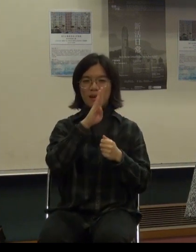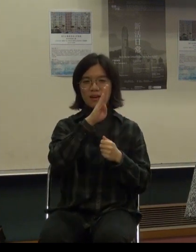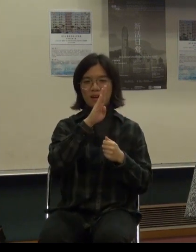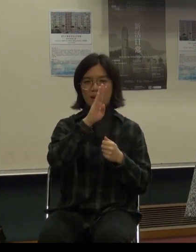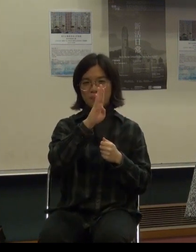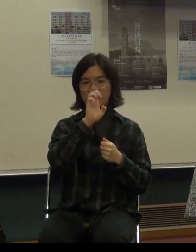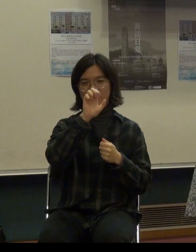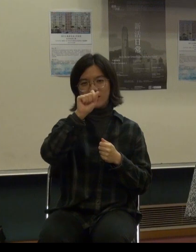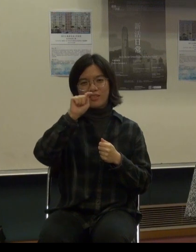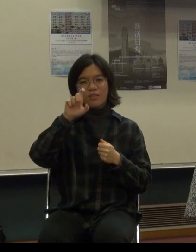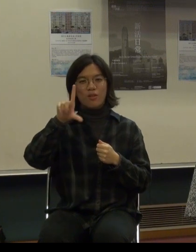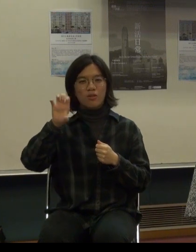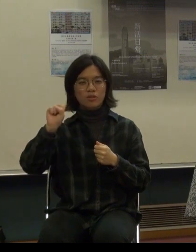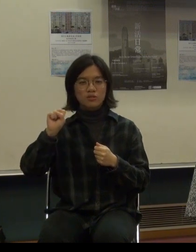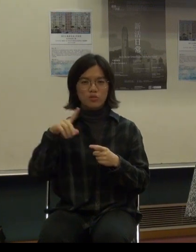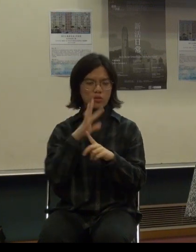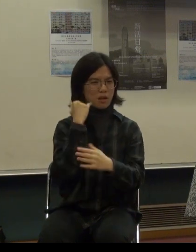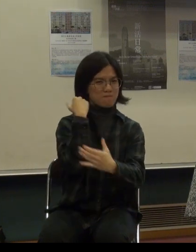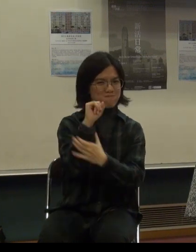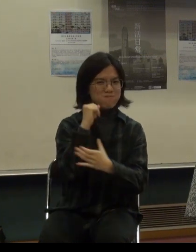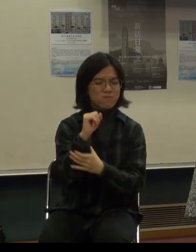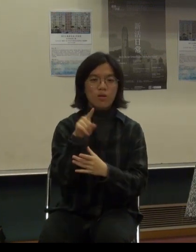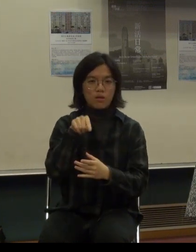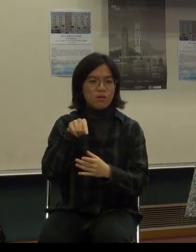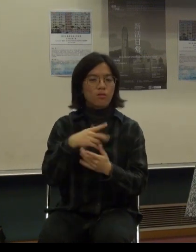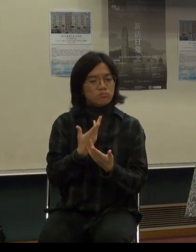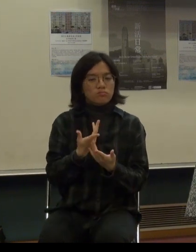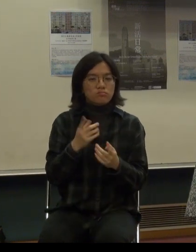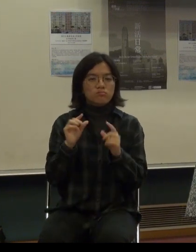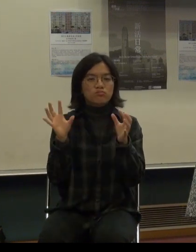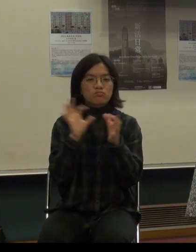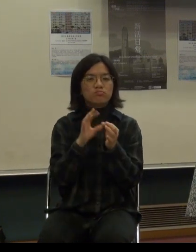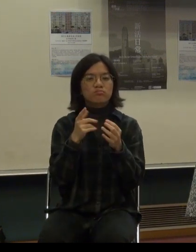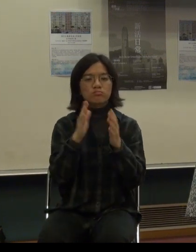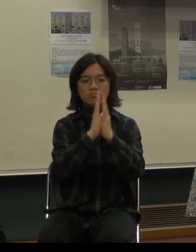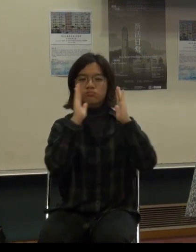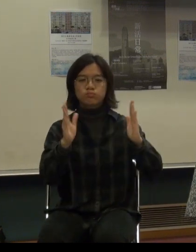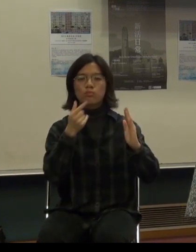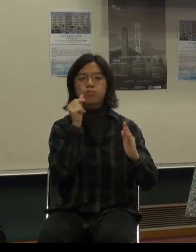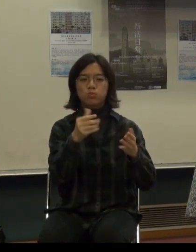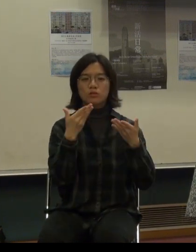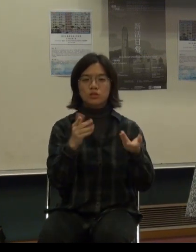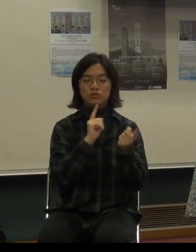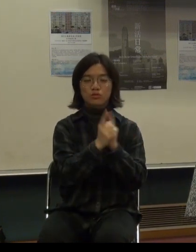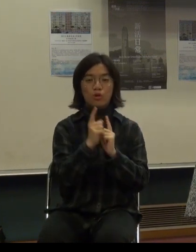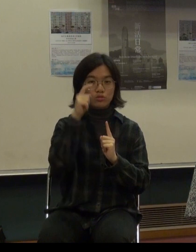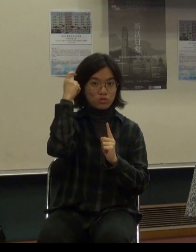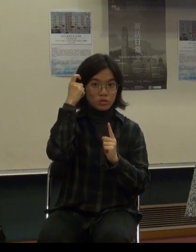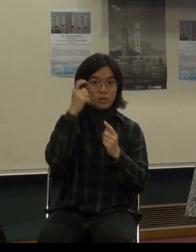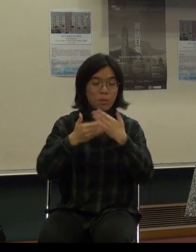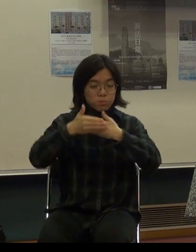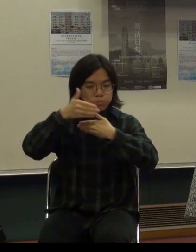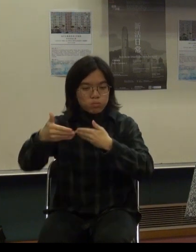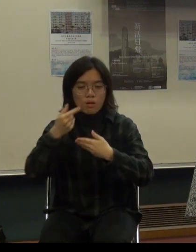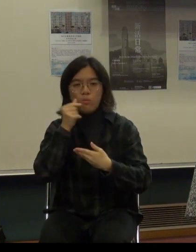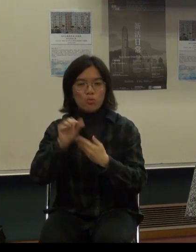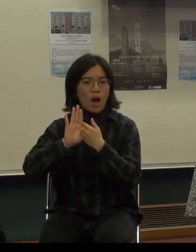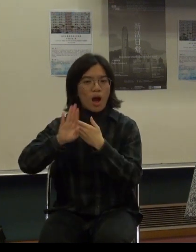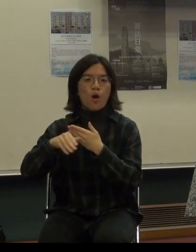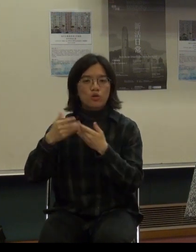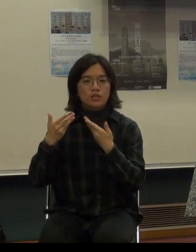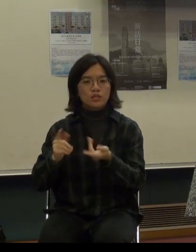係一個對抗現代主義嘅年代。咁係咪就係話，即係一刀切，就係話嗰個時候真係完咗咧？嗱，